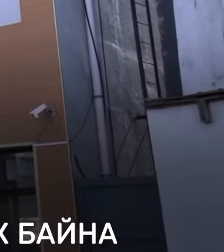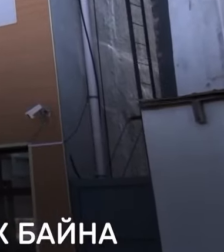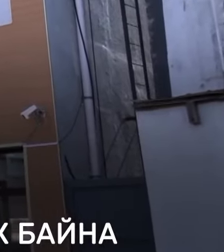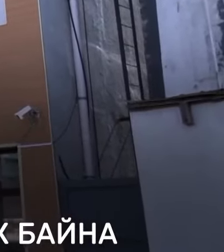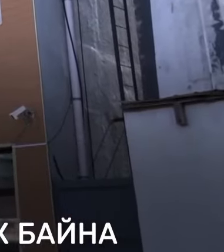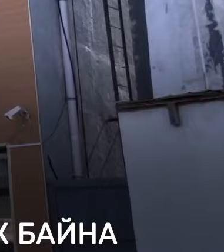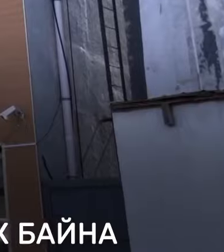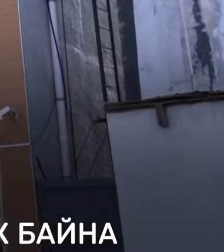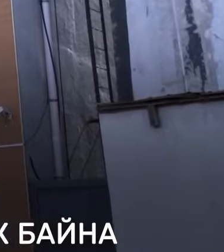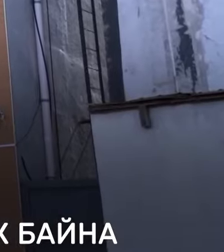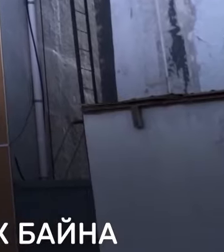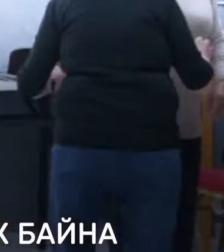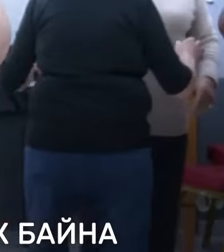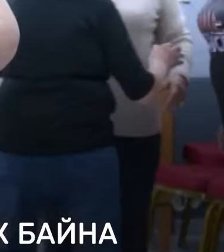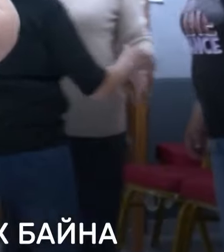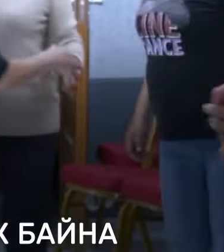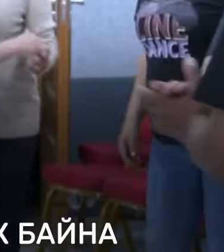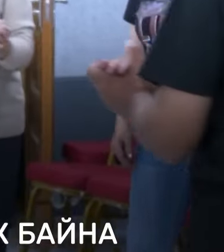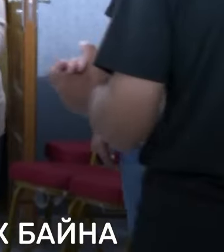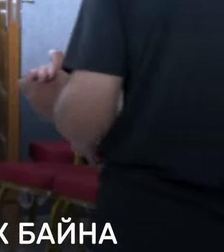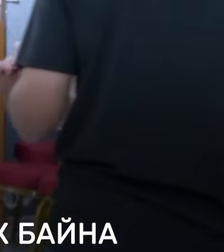Ахмадууд сонирхлын бүлгээрээ нэгдэж байна.